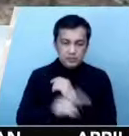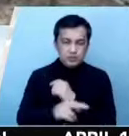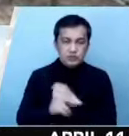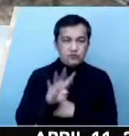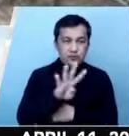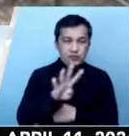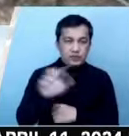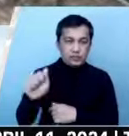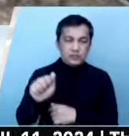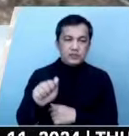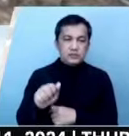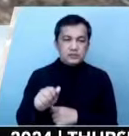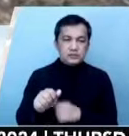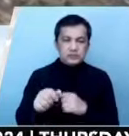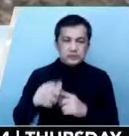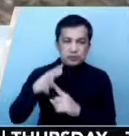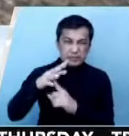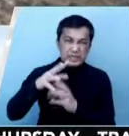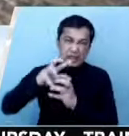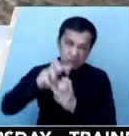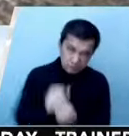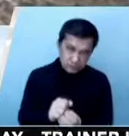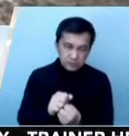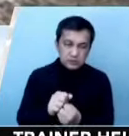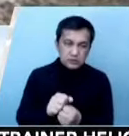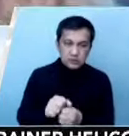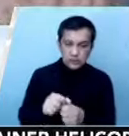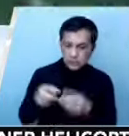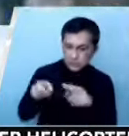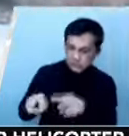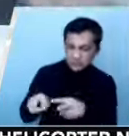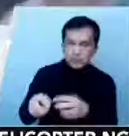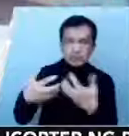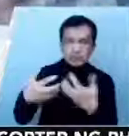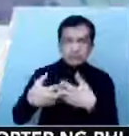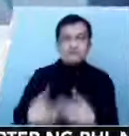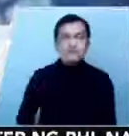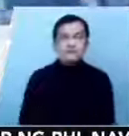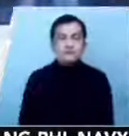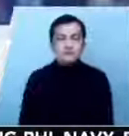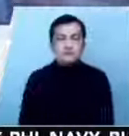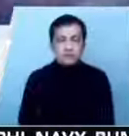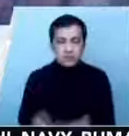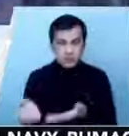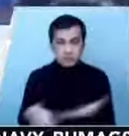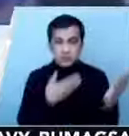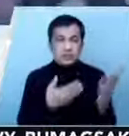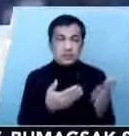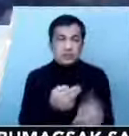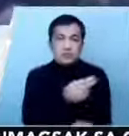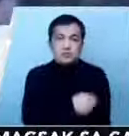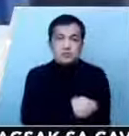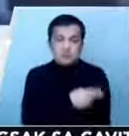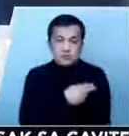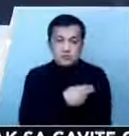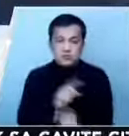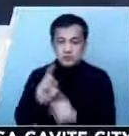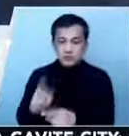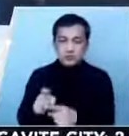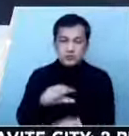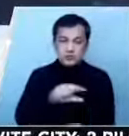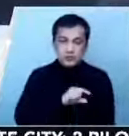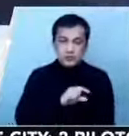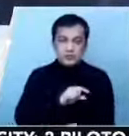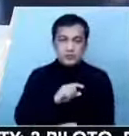UP-UP ang helicopter at naka-expose na ang makina nito. Naisugod pa sa ospital ng mga responding police at BFP